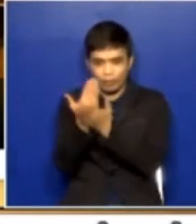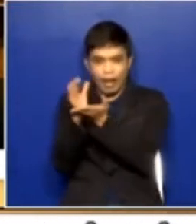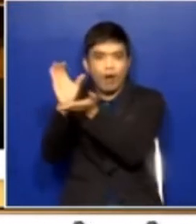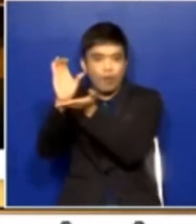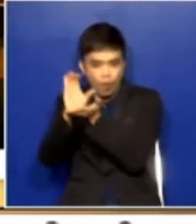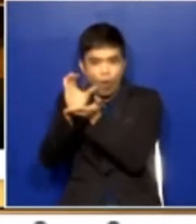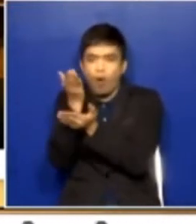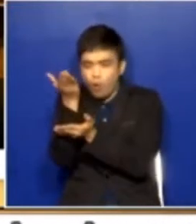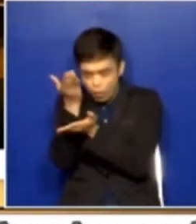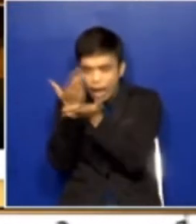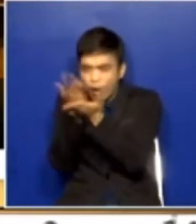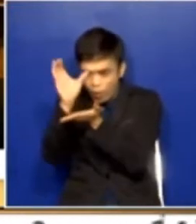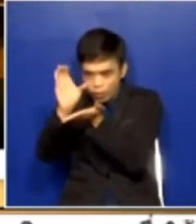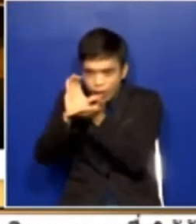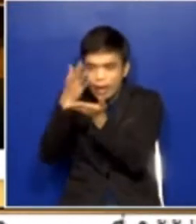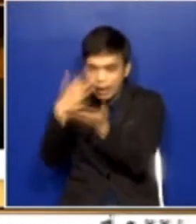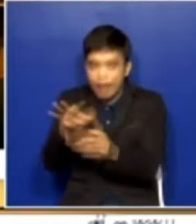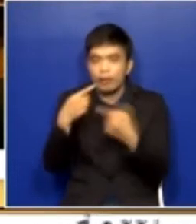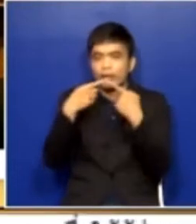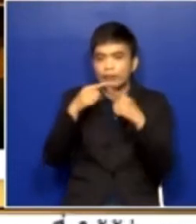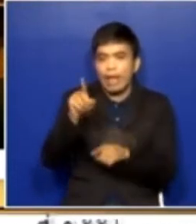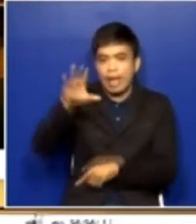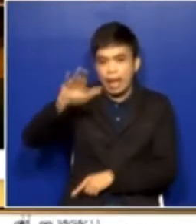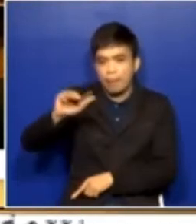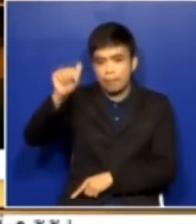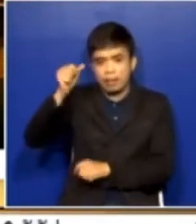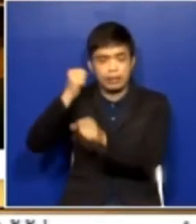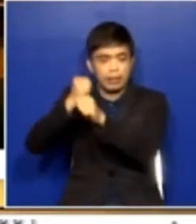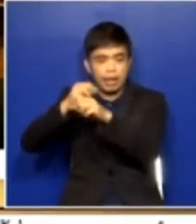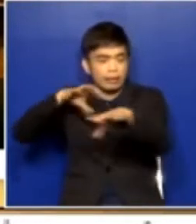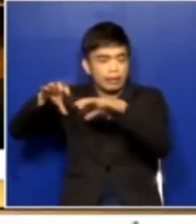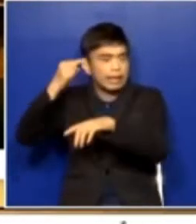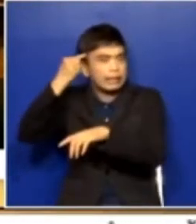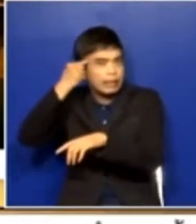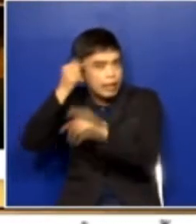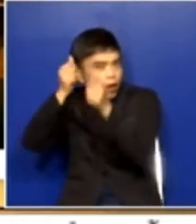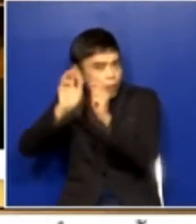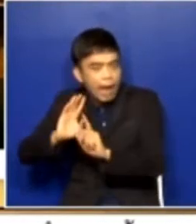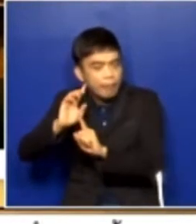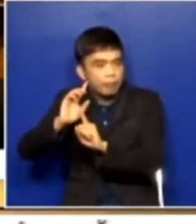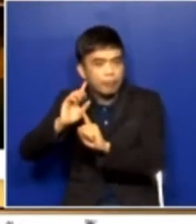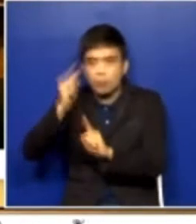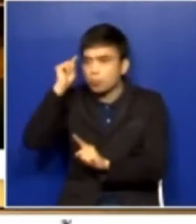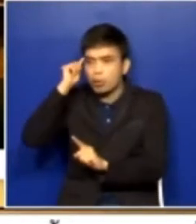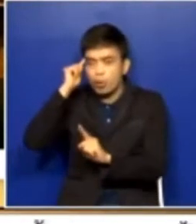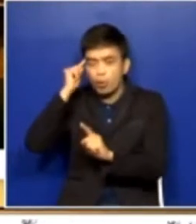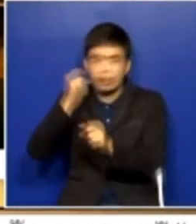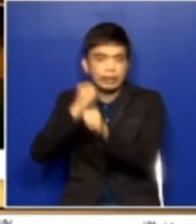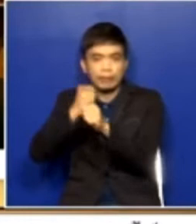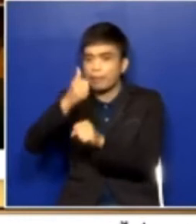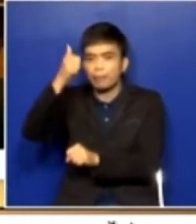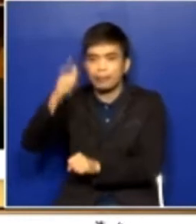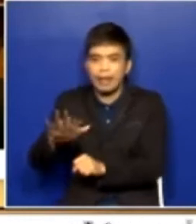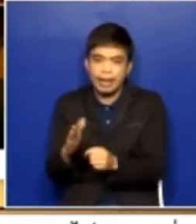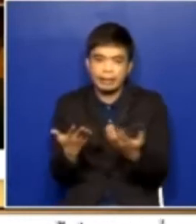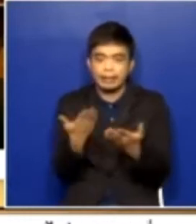นะครับไปหลายคราวแต่ติดปัญหาก็คือเจ้าหน้าที่ของอำเภอไม่มีทีมงานในการออกแบบจึงออกใบปร.4ปร.5ไม่ได้จึงทำให้ง